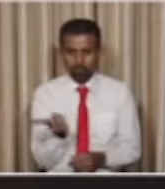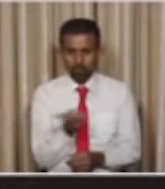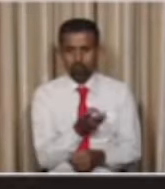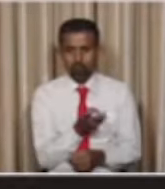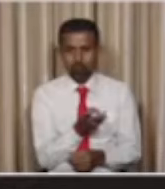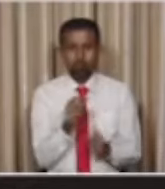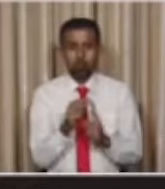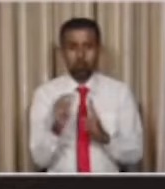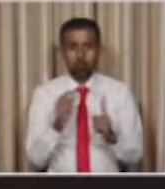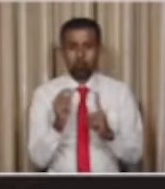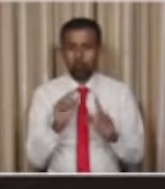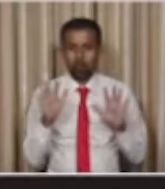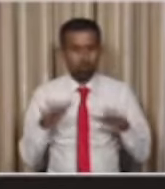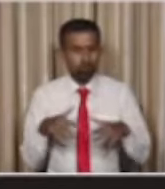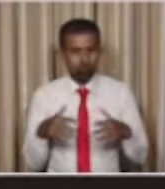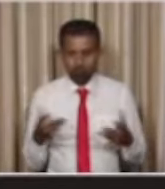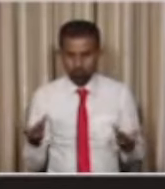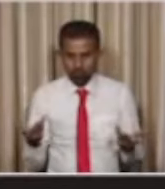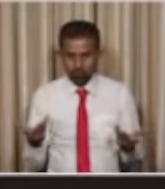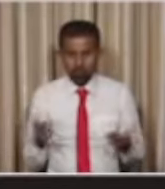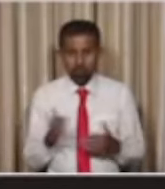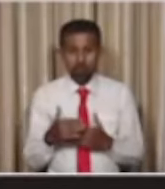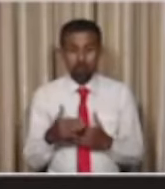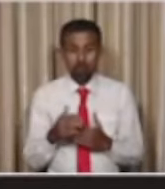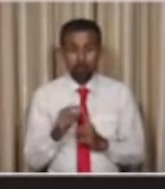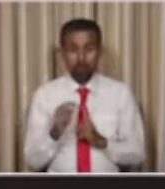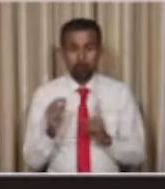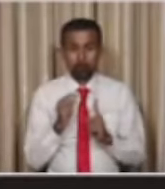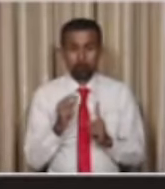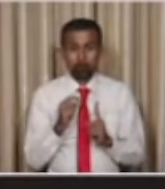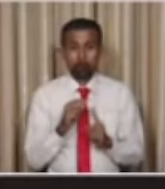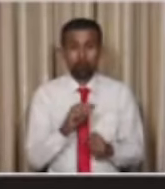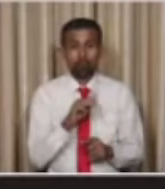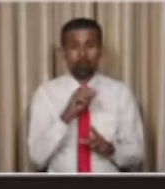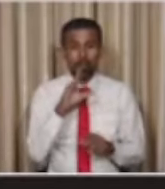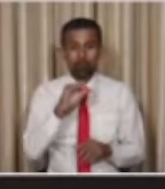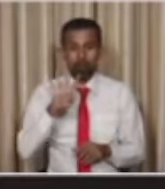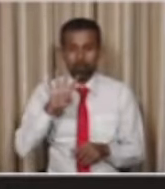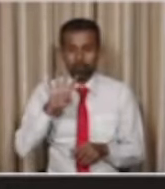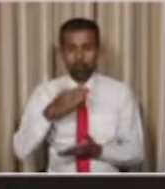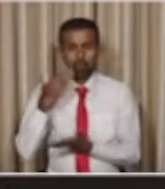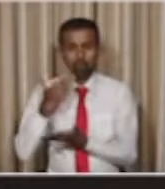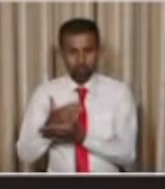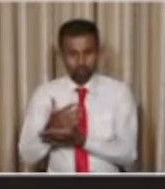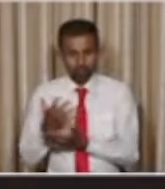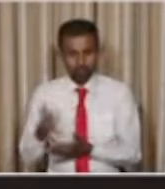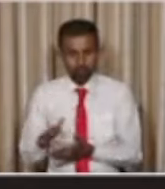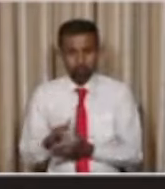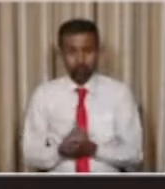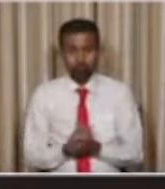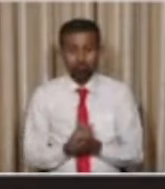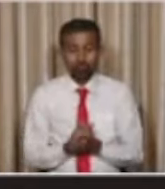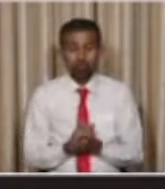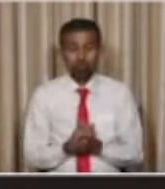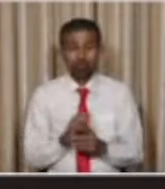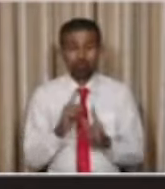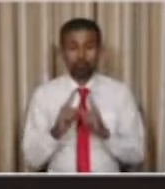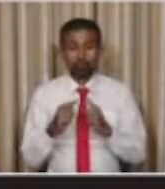කථික මන්ත්‍රීවරයන් නොමැති වීම හේතුවෙන් පාර්ලිමේන්තු රැසීම අපරභාග 4 දක්වා අත්හිටුවීම සිදු වුණේ පාර්ලිමේන්තුවේ